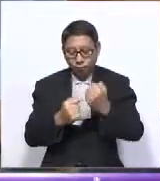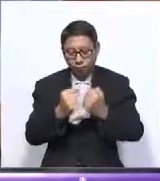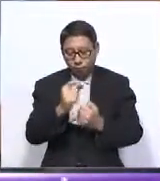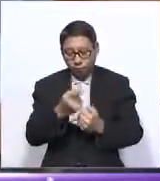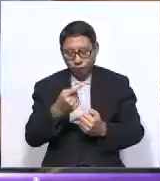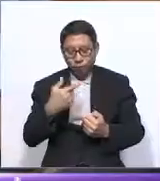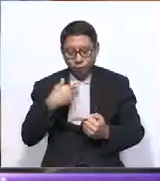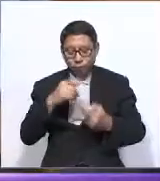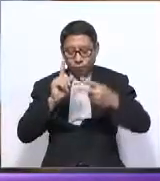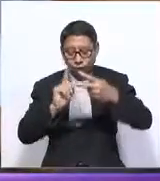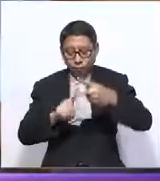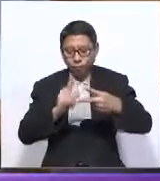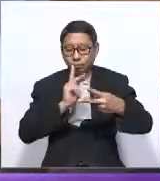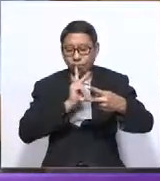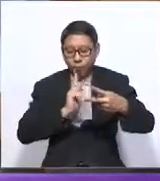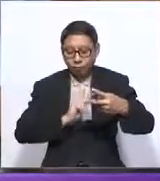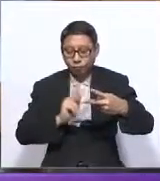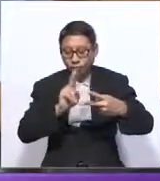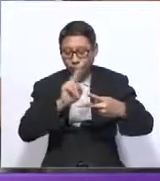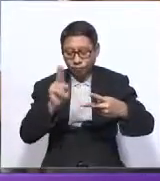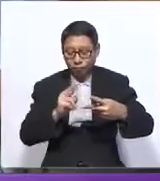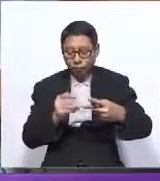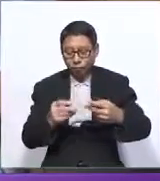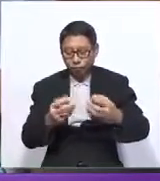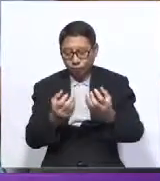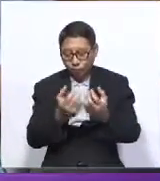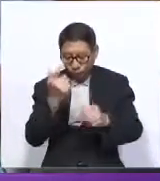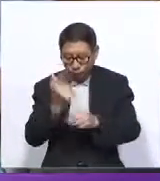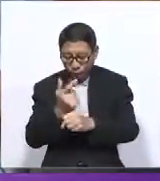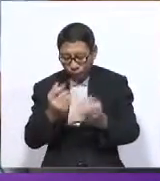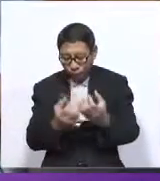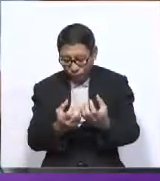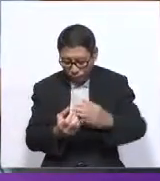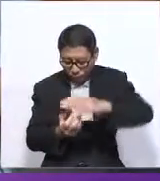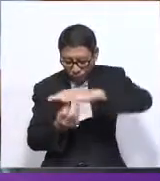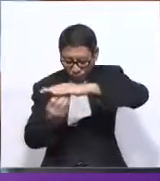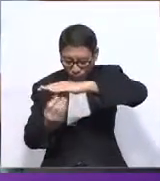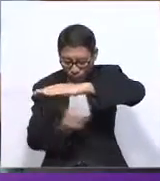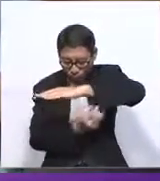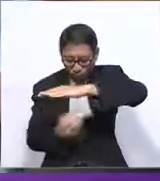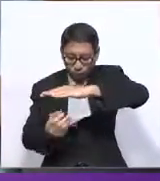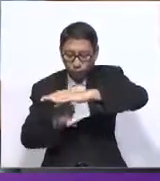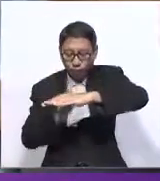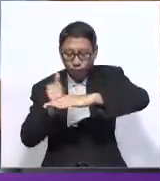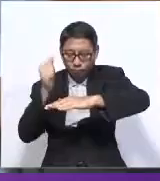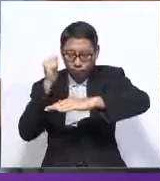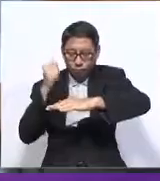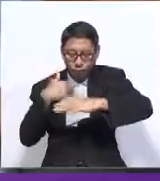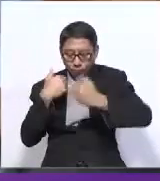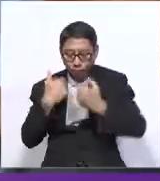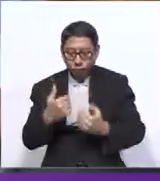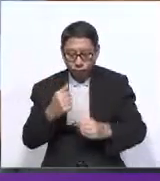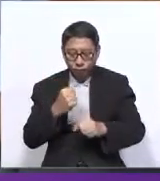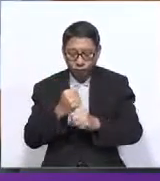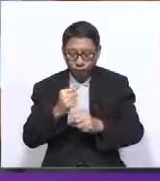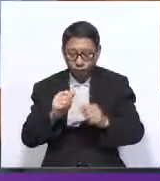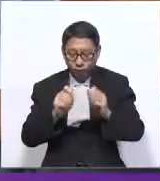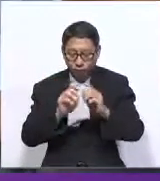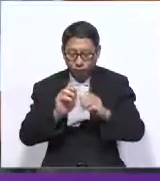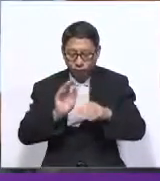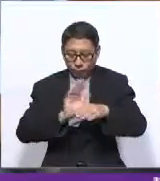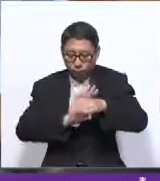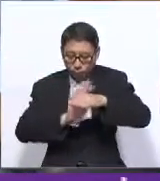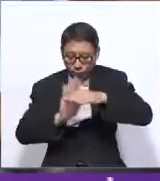นนึงกับอีกรถเก่าที่ใช้แชสซีเดิมแล้วมารีบิวตรงนี้ก็จะมีมาตรฐานตัวบอดี้นะครับ